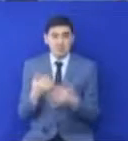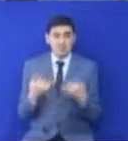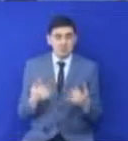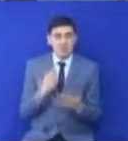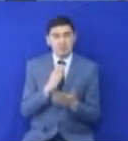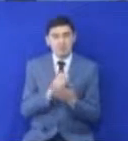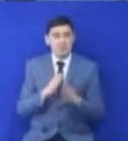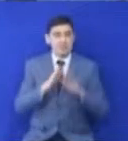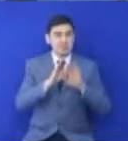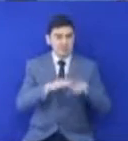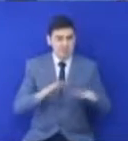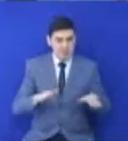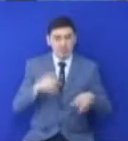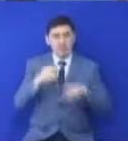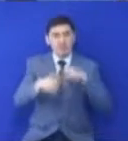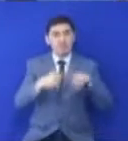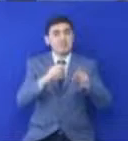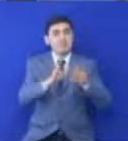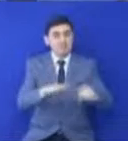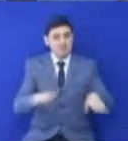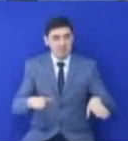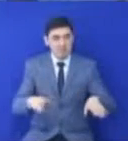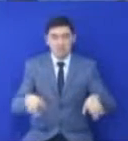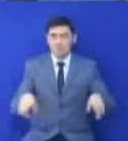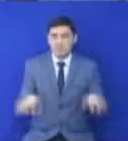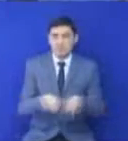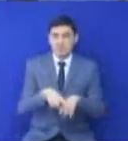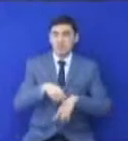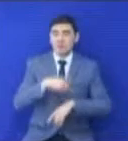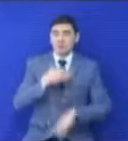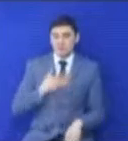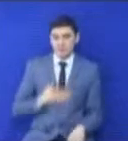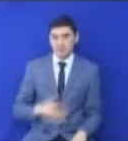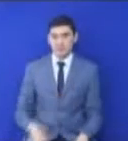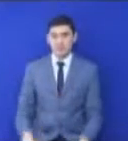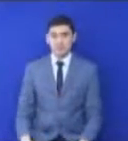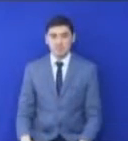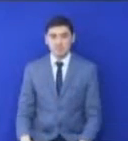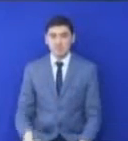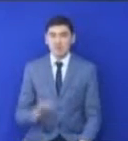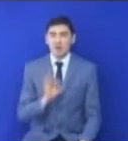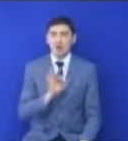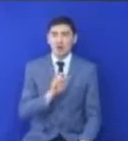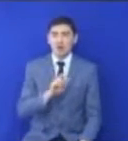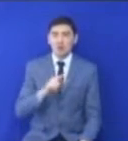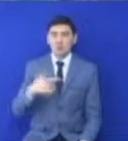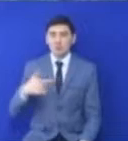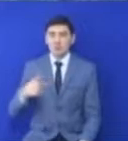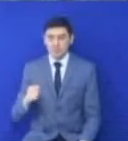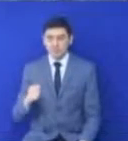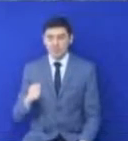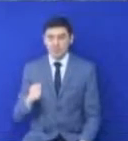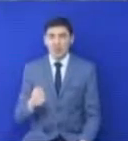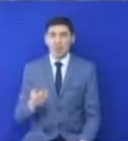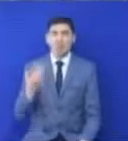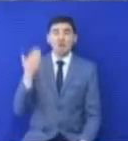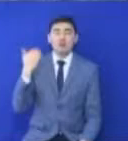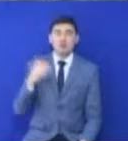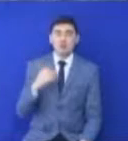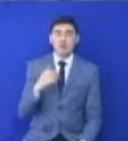немереміз, 2 шөбереміз бар. Бұл біздің байлығымыз деп ойлаймыз. Ольга Федосеева телестудияның алғашқы